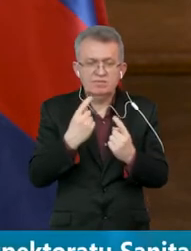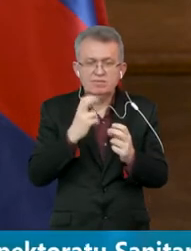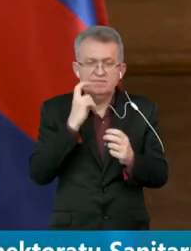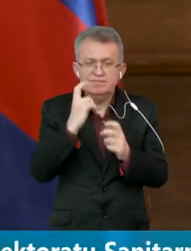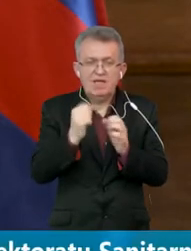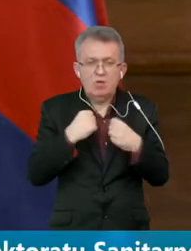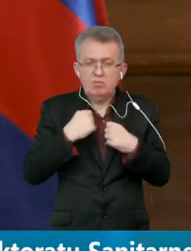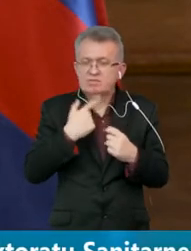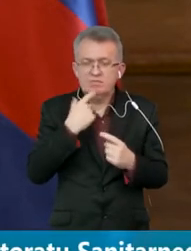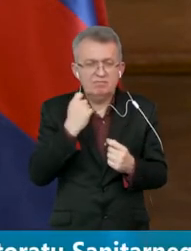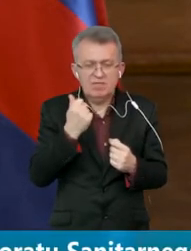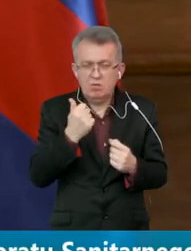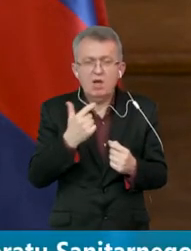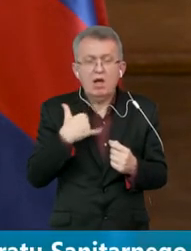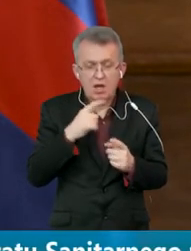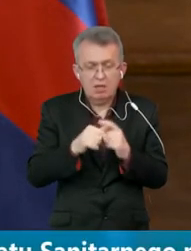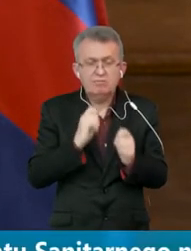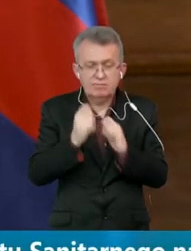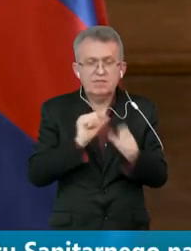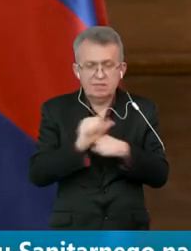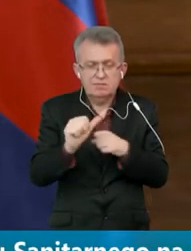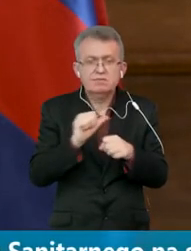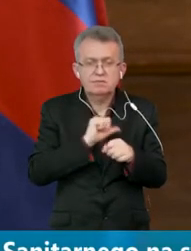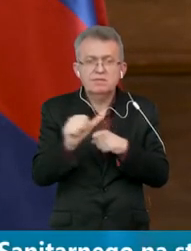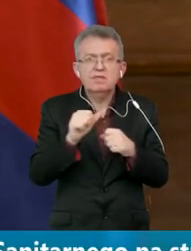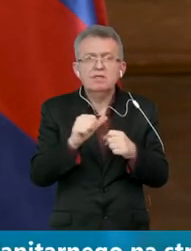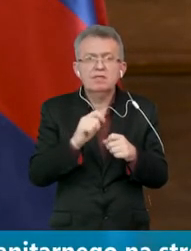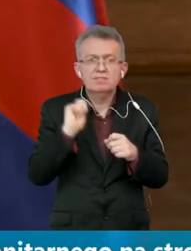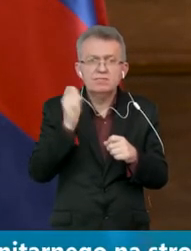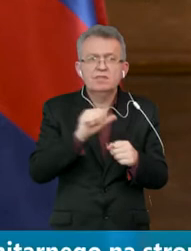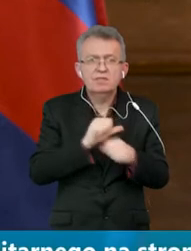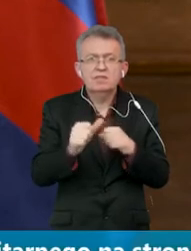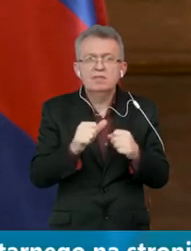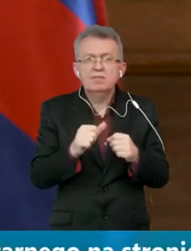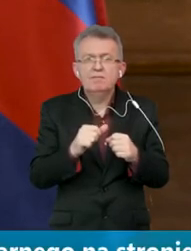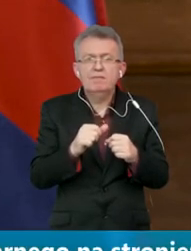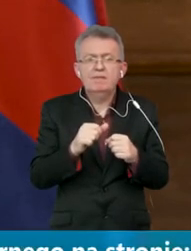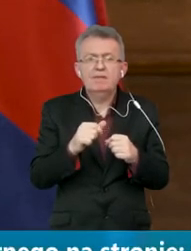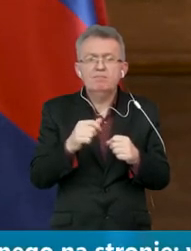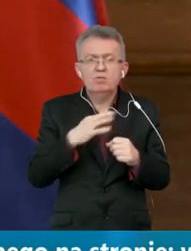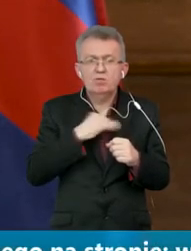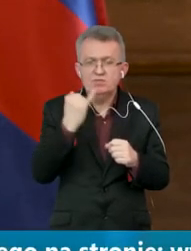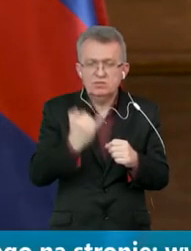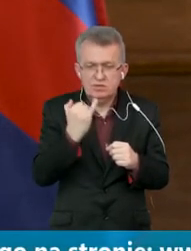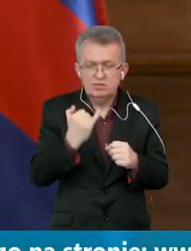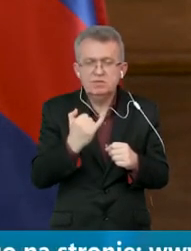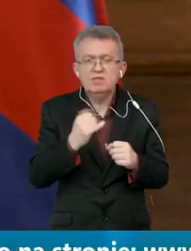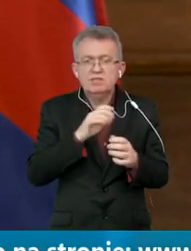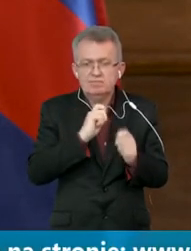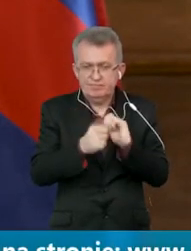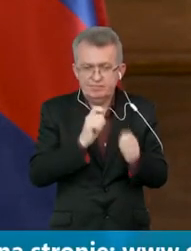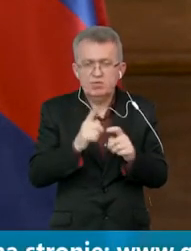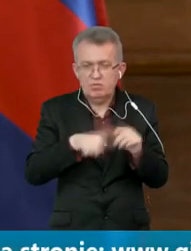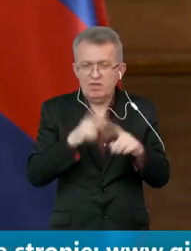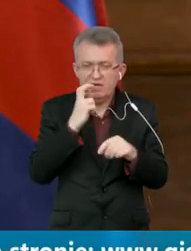komunikacji miejskiej, ale korzystam. Zdarza mi się podróżować. Zresztą moje dzieci też z tego